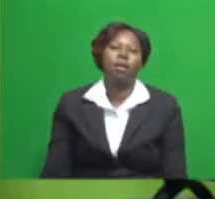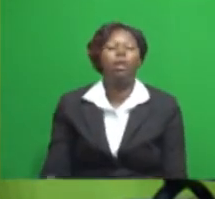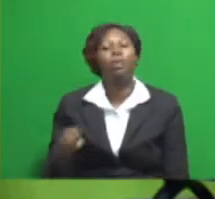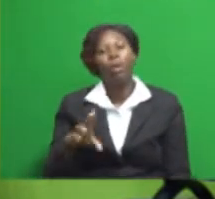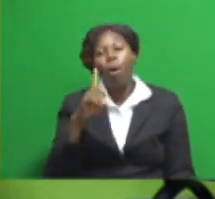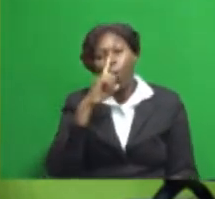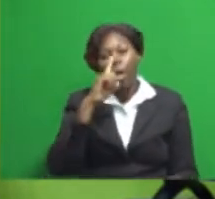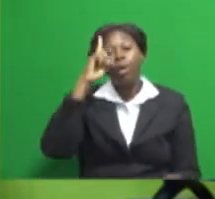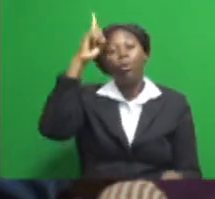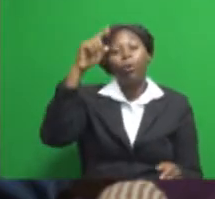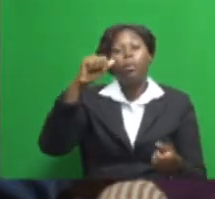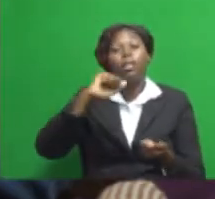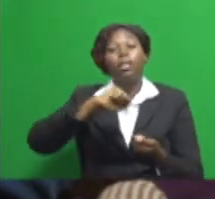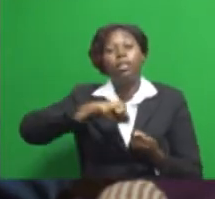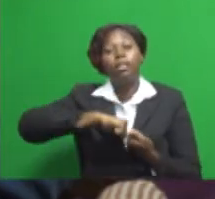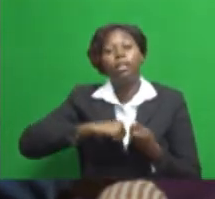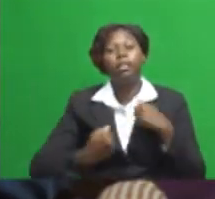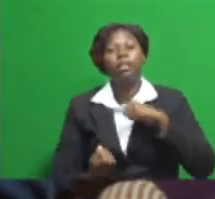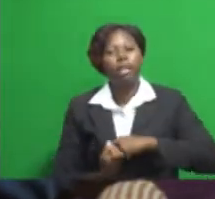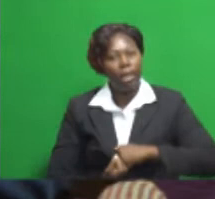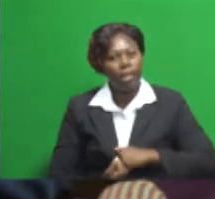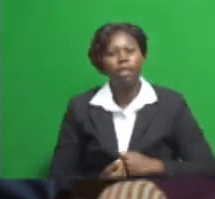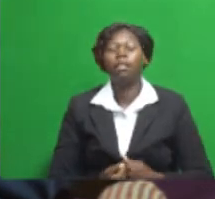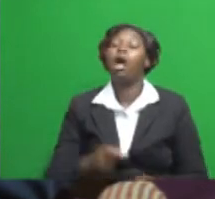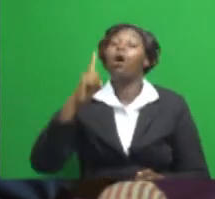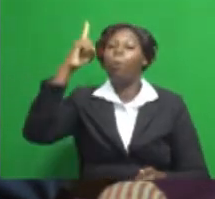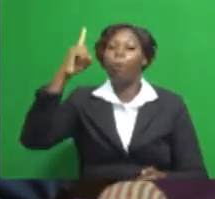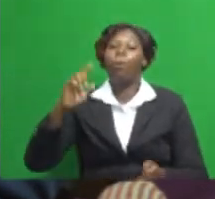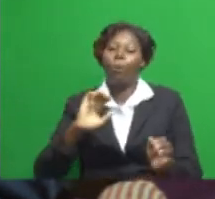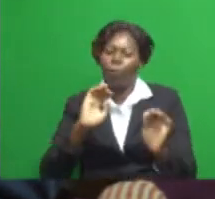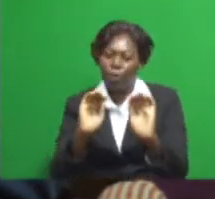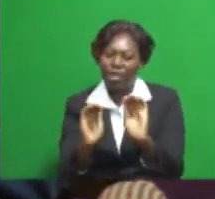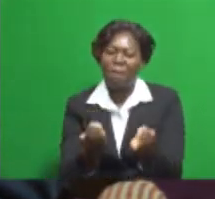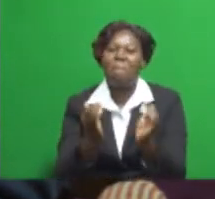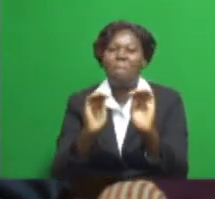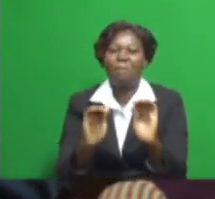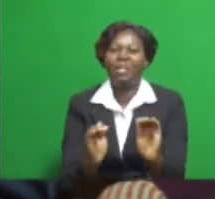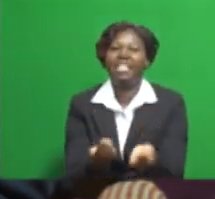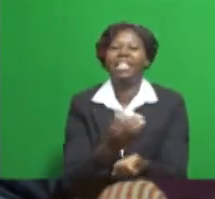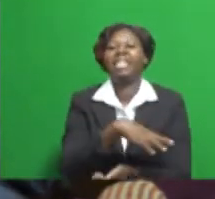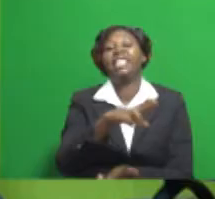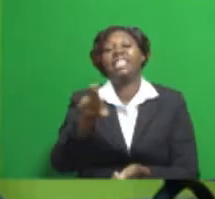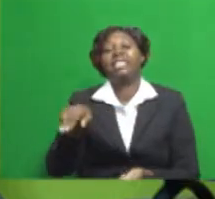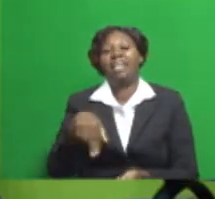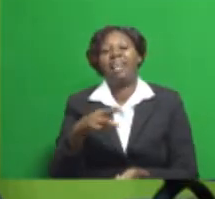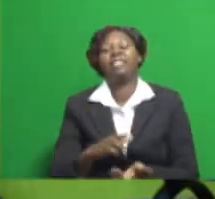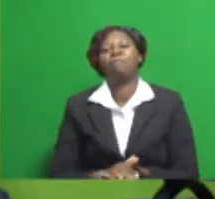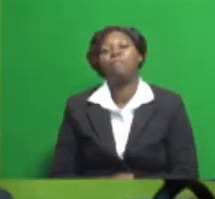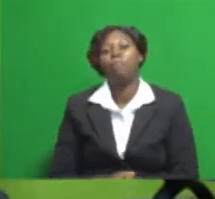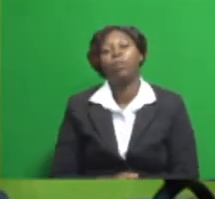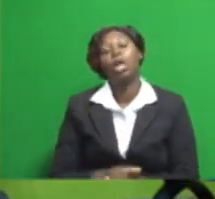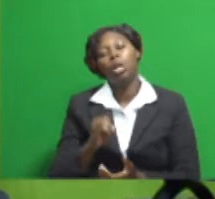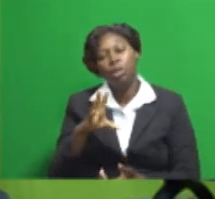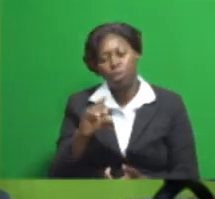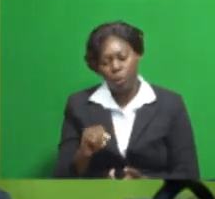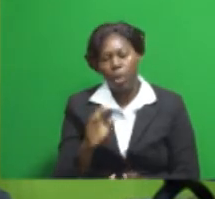anotirwira kana achina. Ndopfungwa ndoda kuti jeke kwatere. Mwari anorwira. Anorwira. Yeah. Wose pandiri kudai munozva kuti kudai. Kunotori nevana